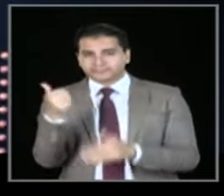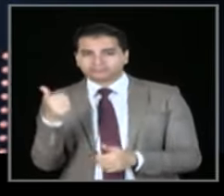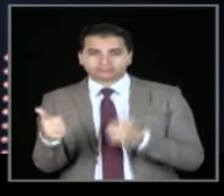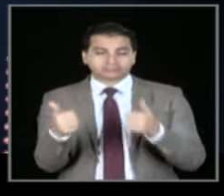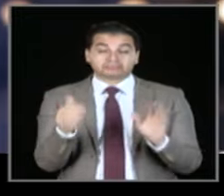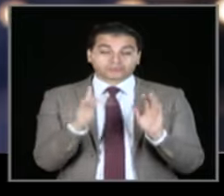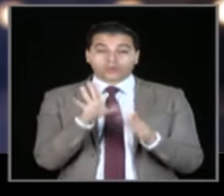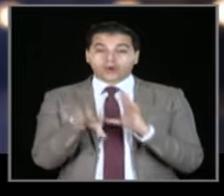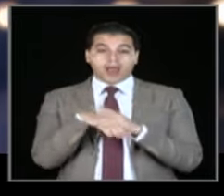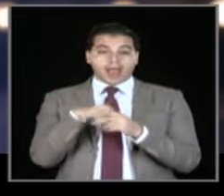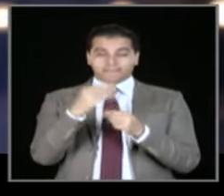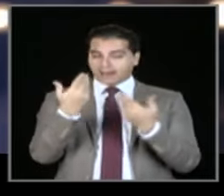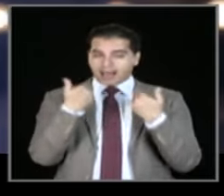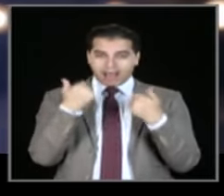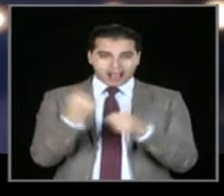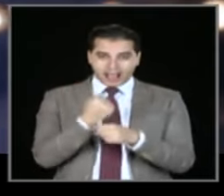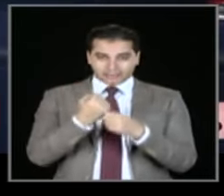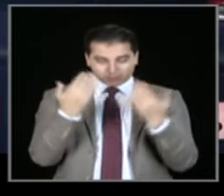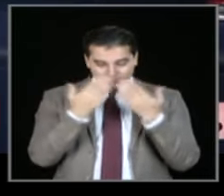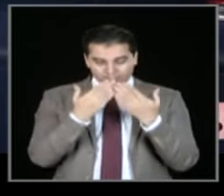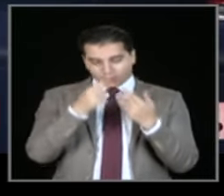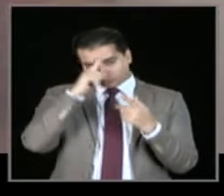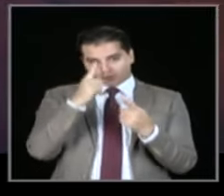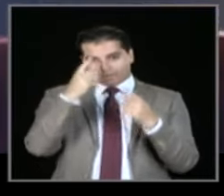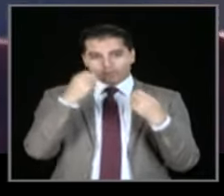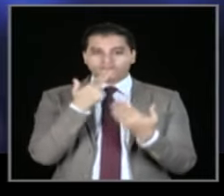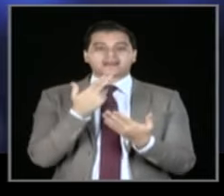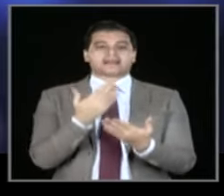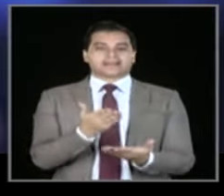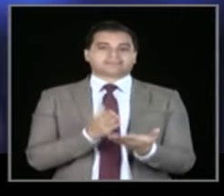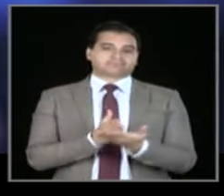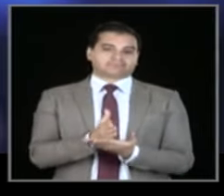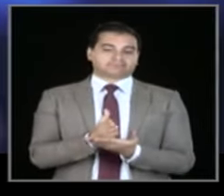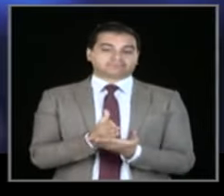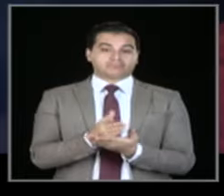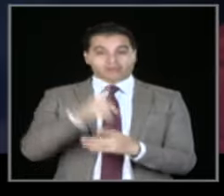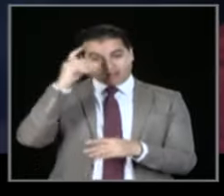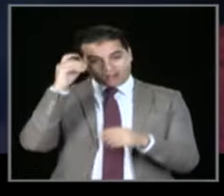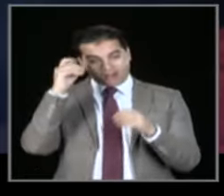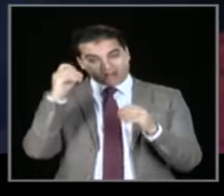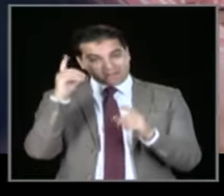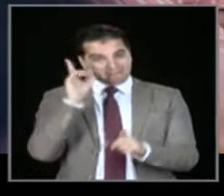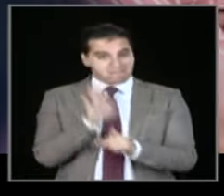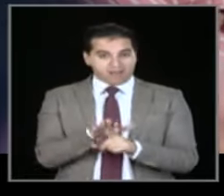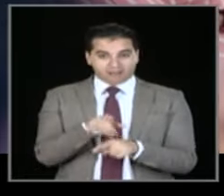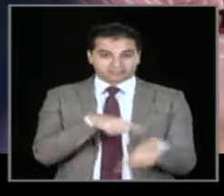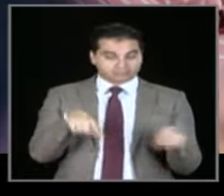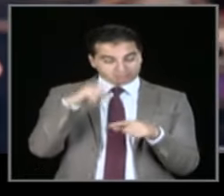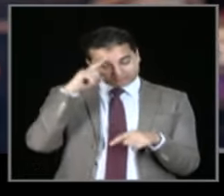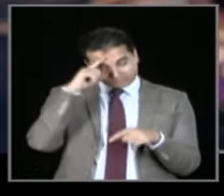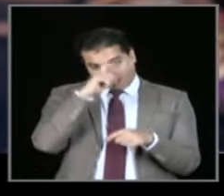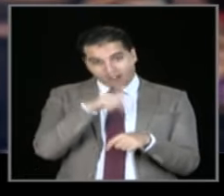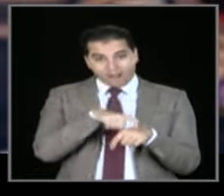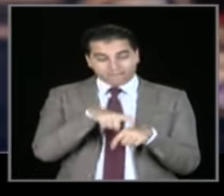فريق عمل اللي عليه واستعد وذاكر وبإذن الله ربنا يوفقه. كان الله في عونهم، أعصابهم وأعصاب